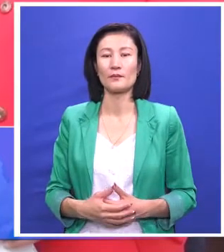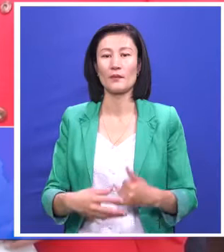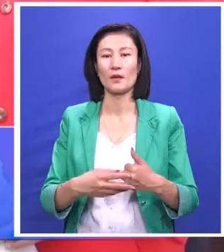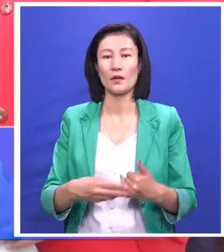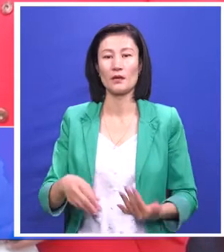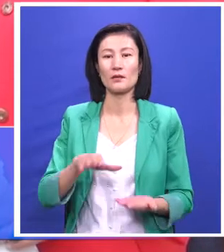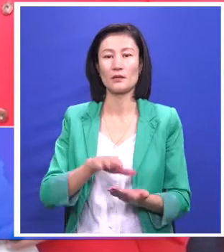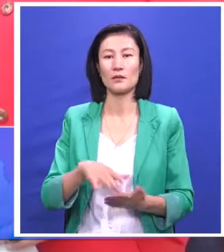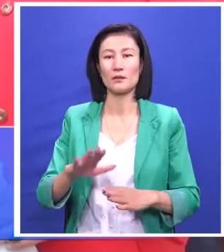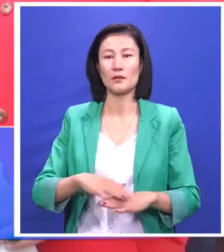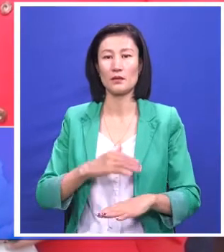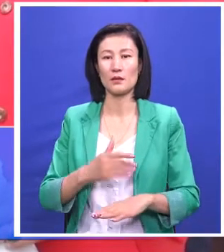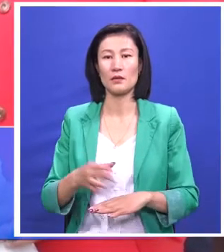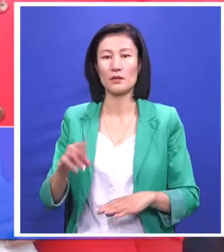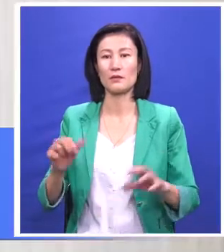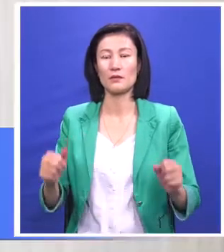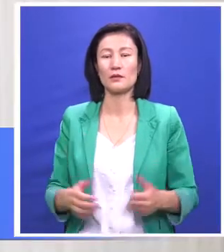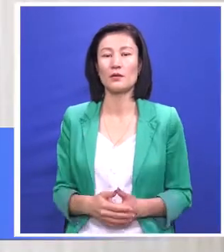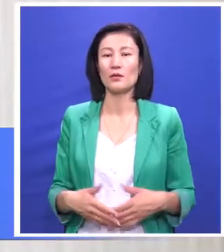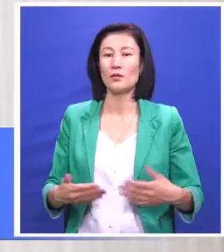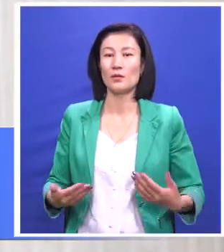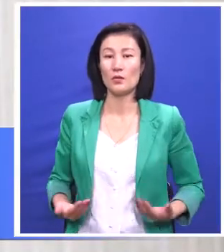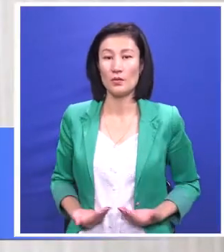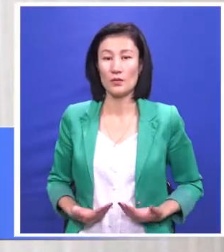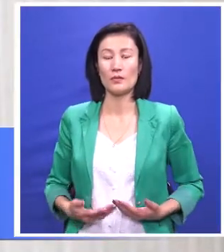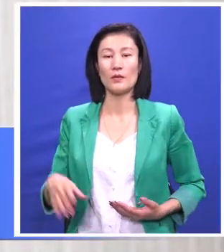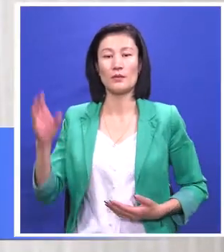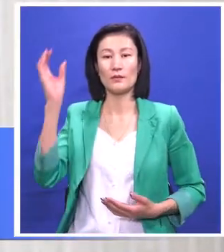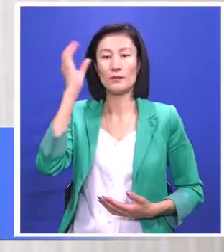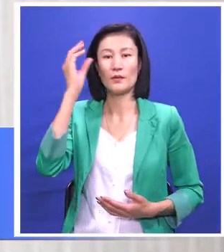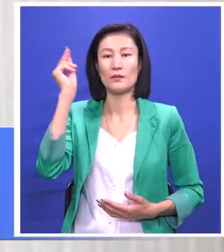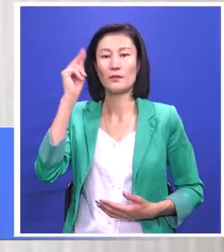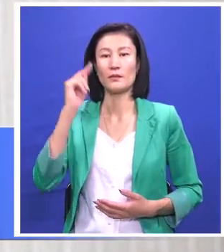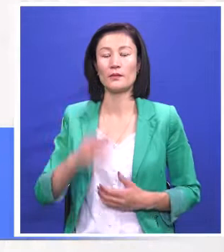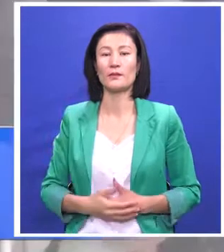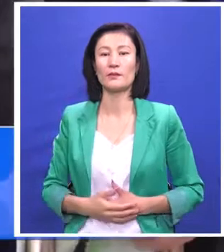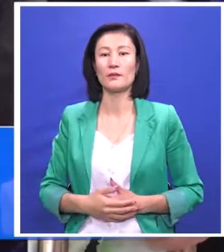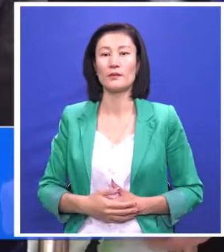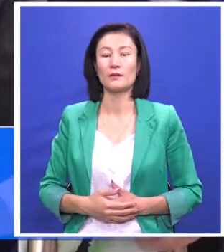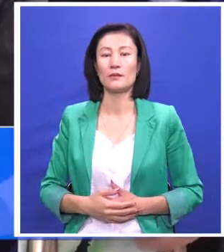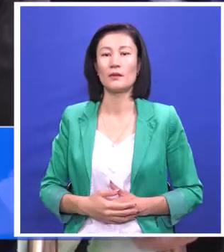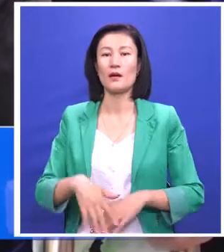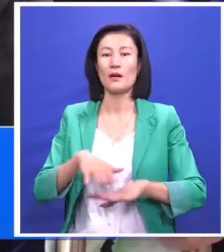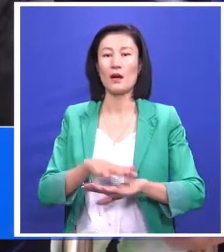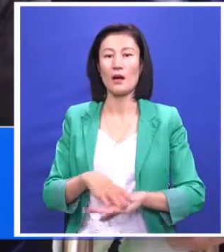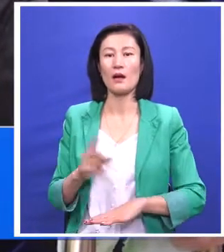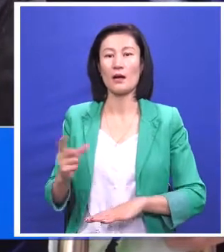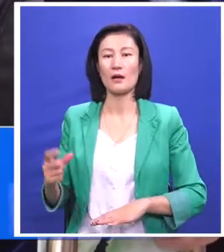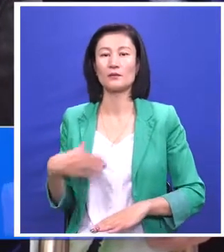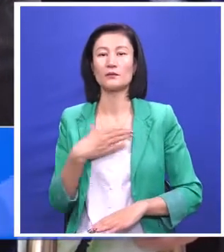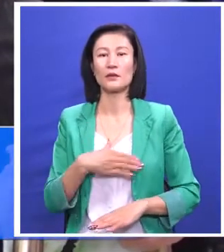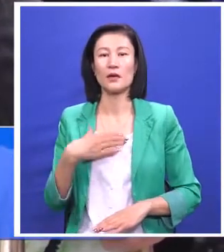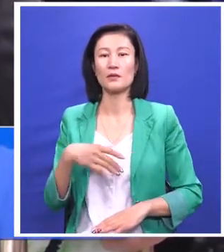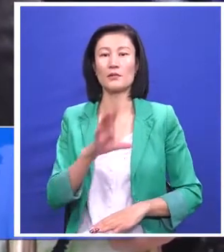торқы болсын. Артын үлкен өнеге болсын. Бүкіл өмірлік мәңгілік осы досы. Мына сіздер қабыл болсын деп айтқым келіп отыр. Халыққа ерге